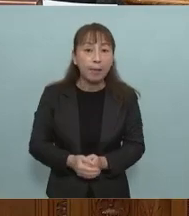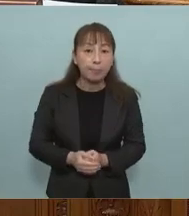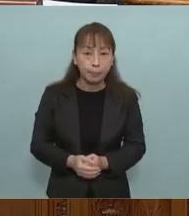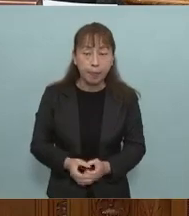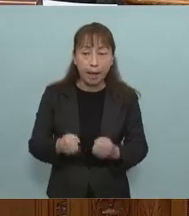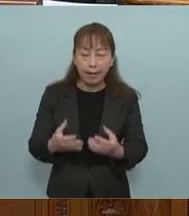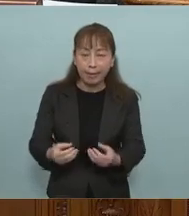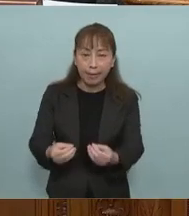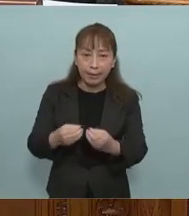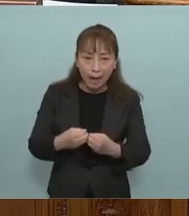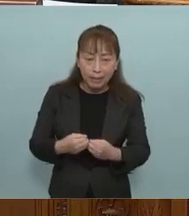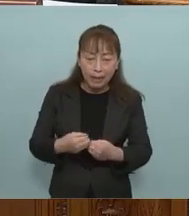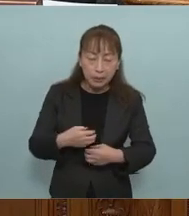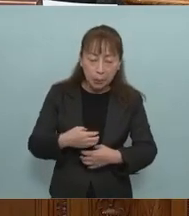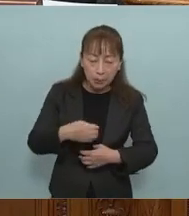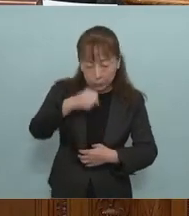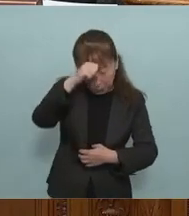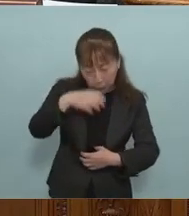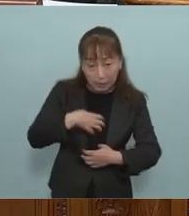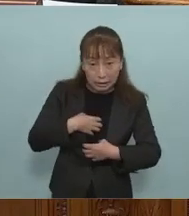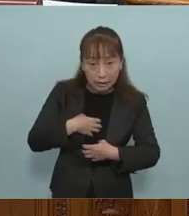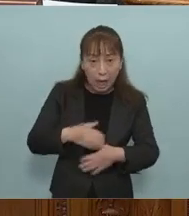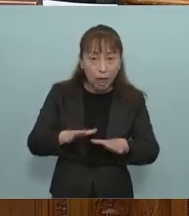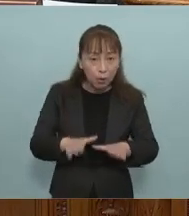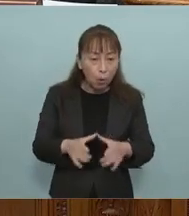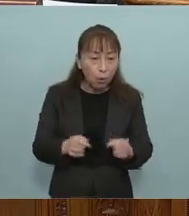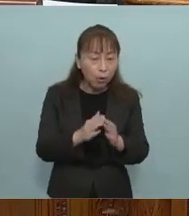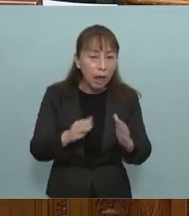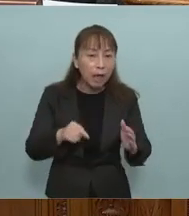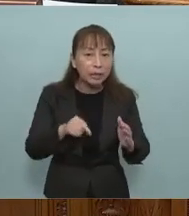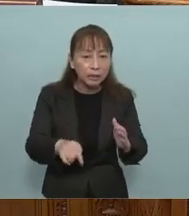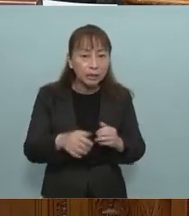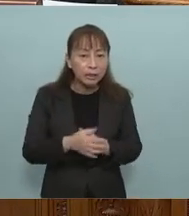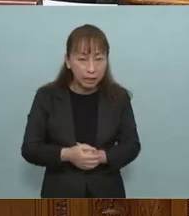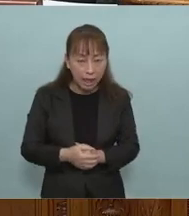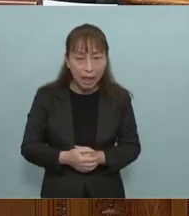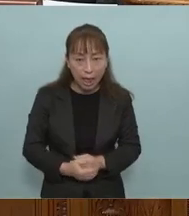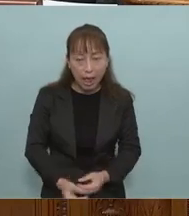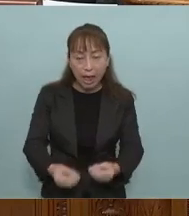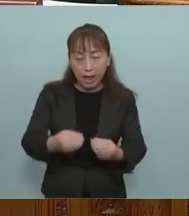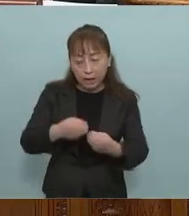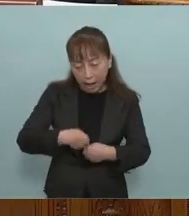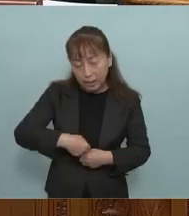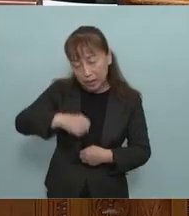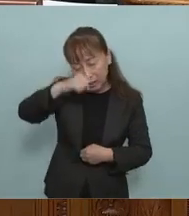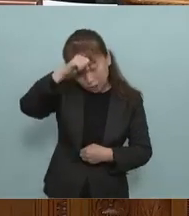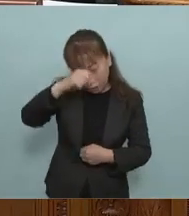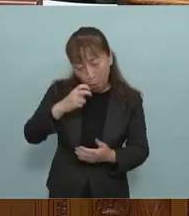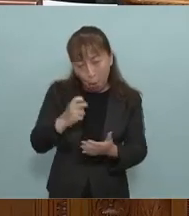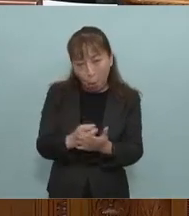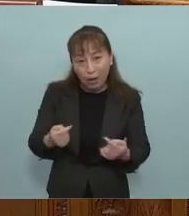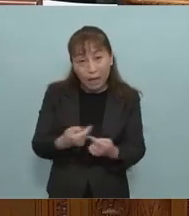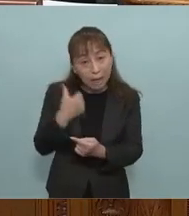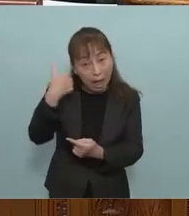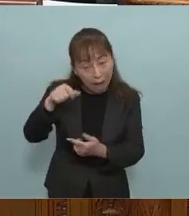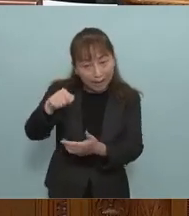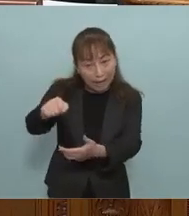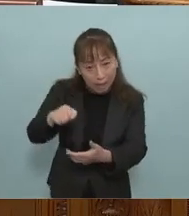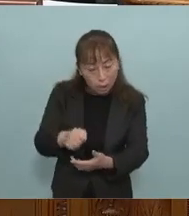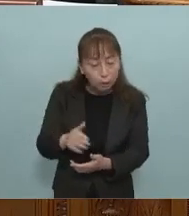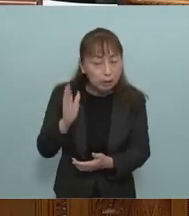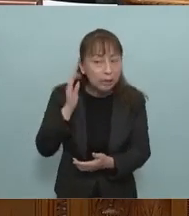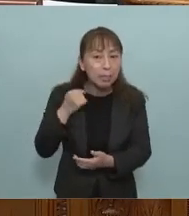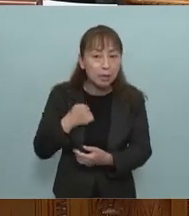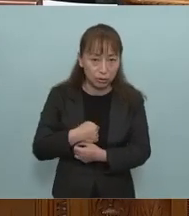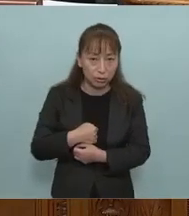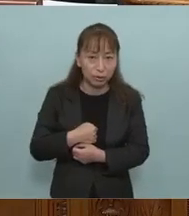染症危機に備えるため、今国会に感染症法改正案が提出されると伺っています。これまでの